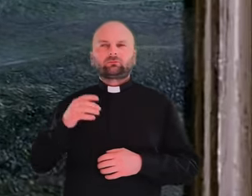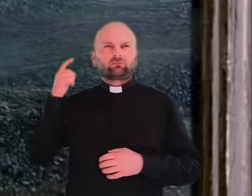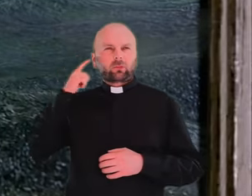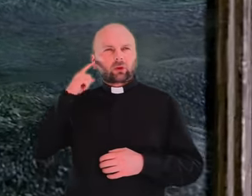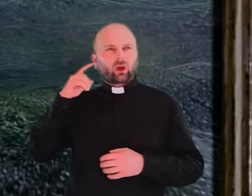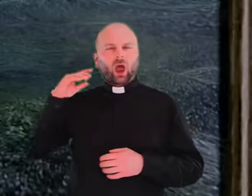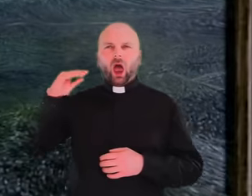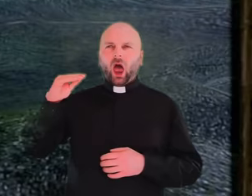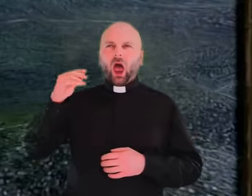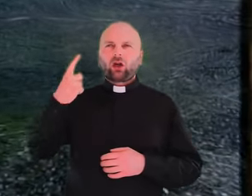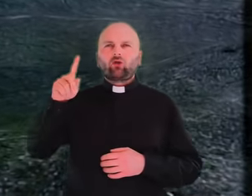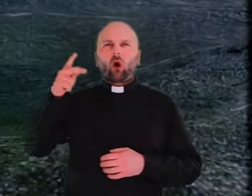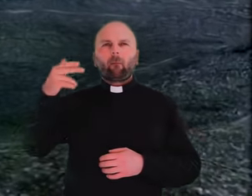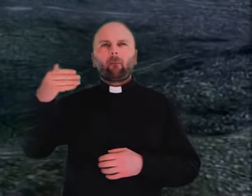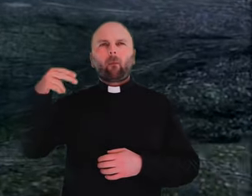Edmund, Łucja,